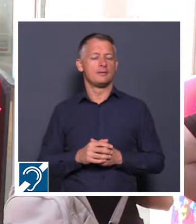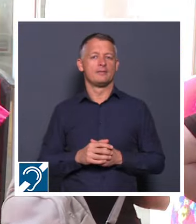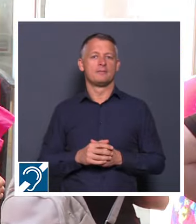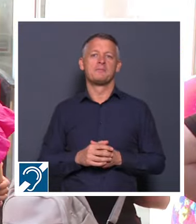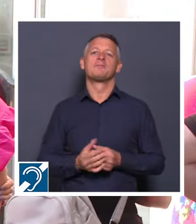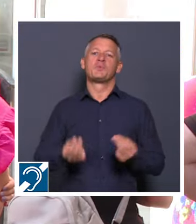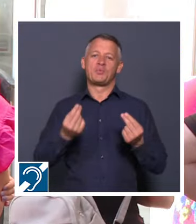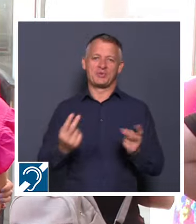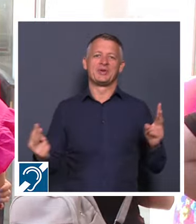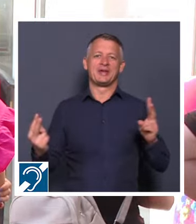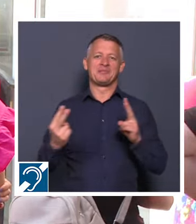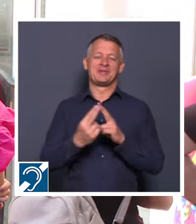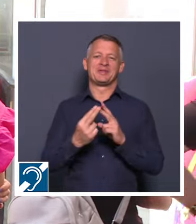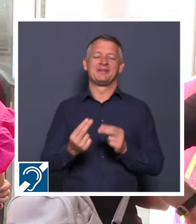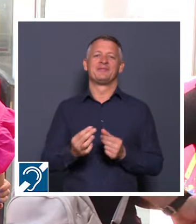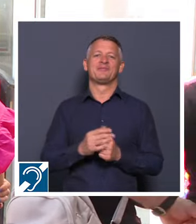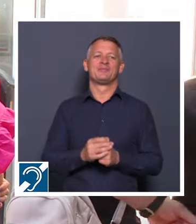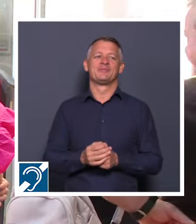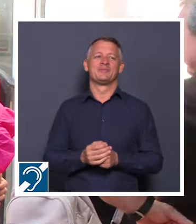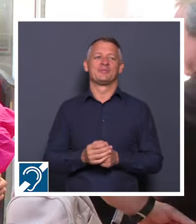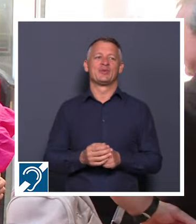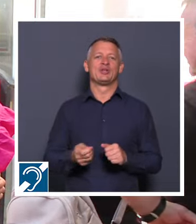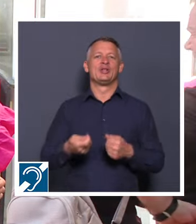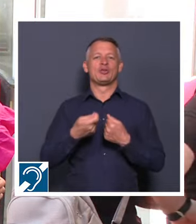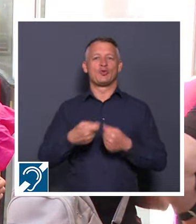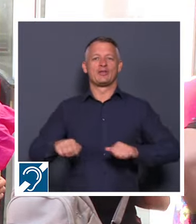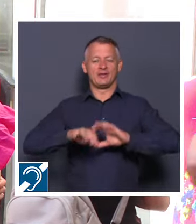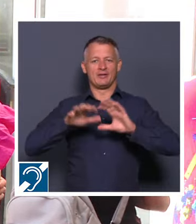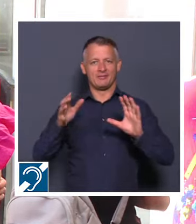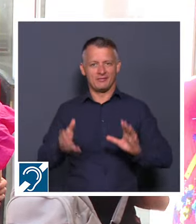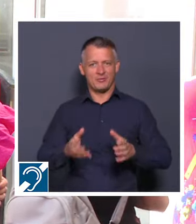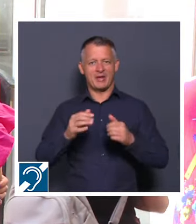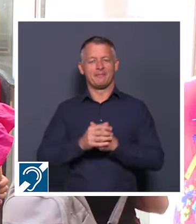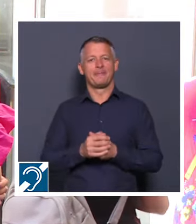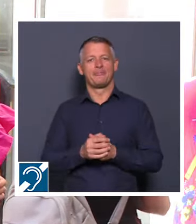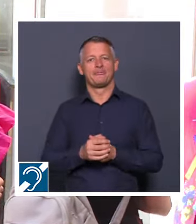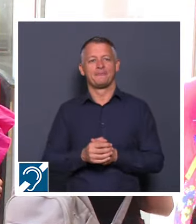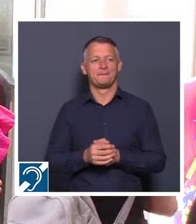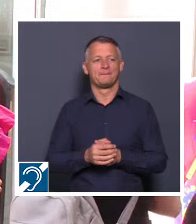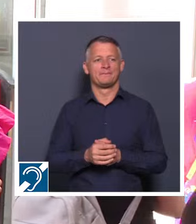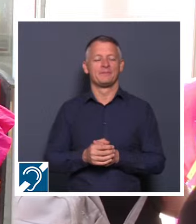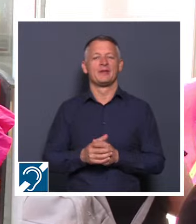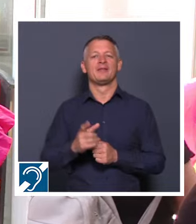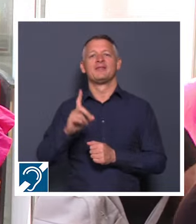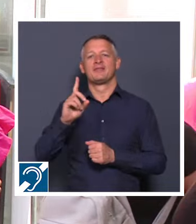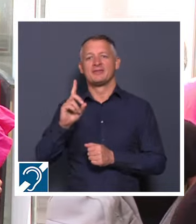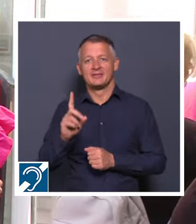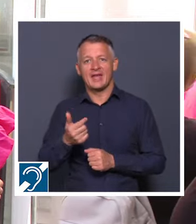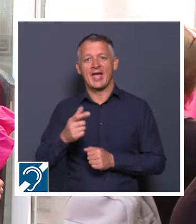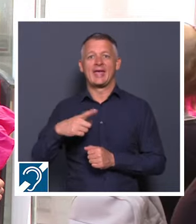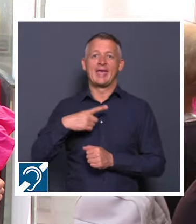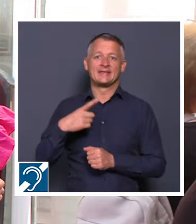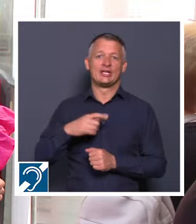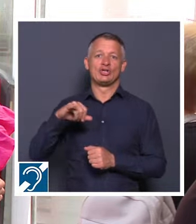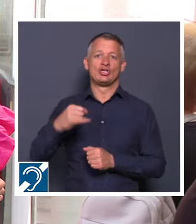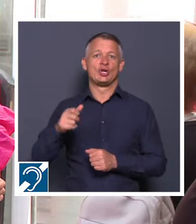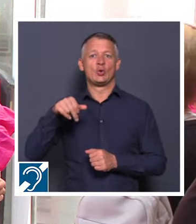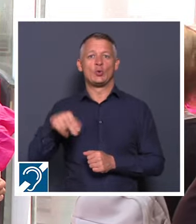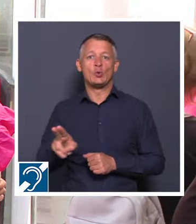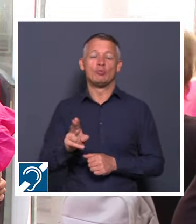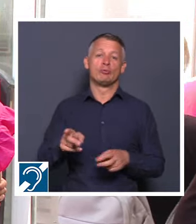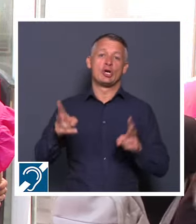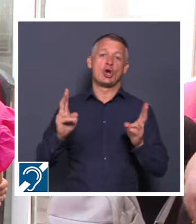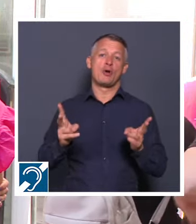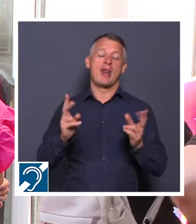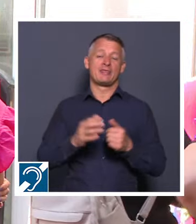Bine te-am găsit, Radu, bun găsit tuturor. Este și nu o normalitate, să